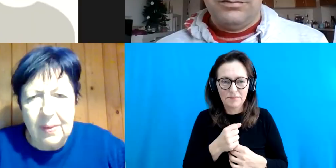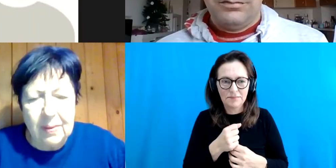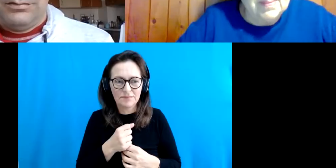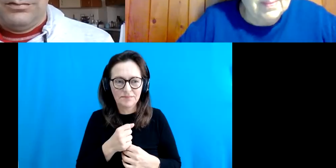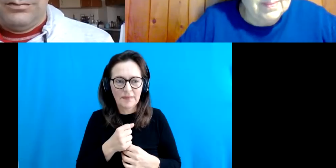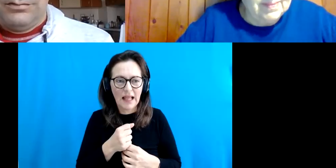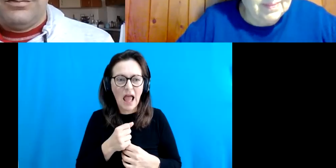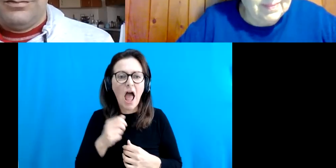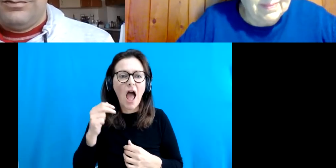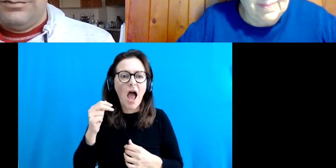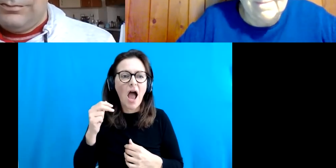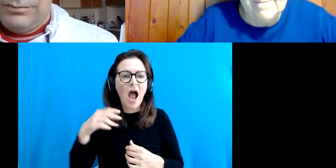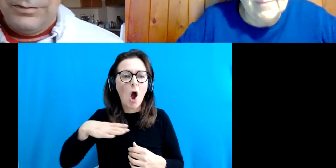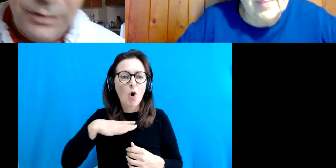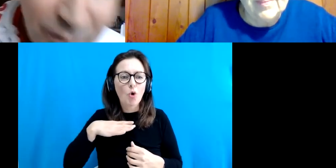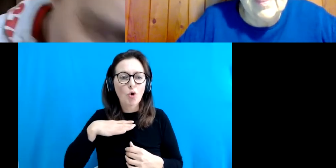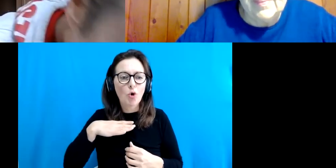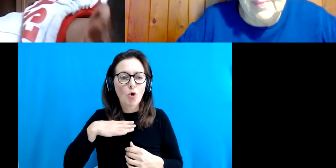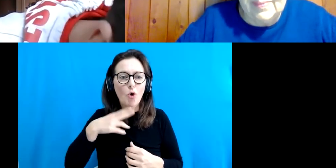Gospod Novak, vklopite mikrofon.